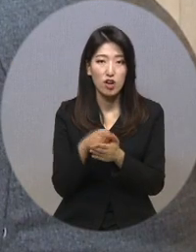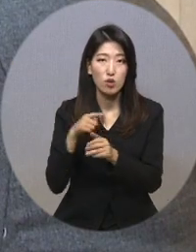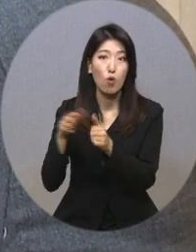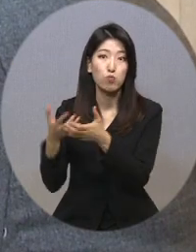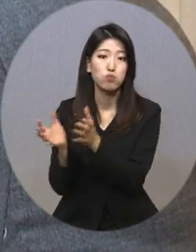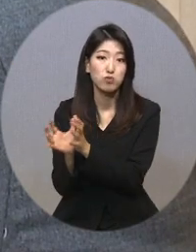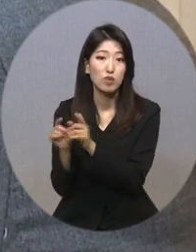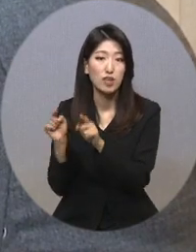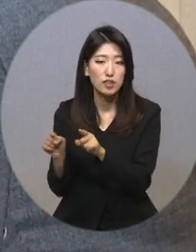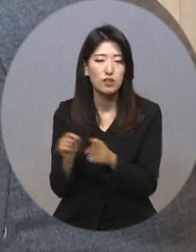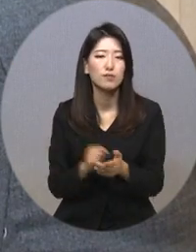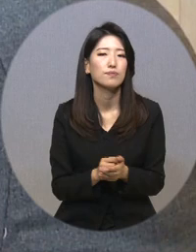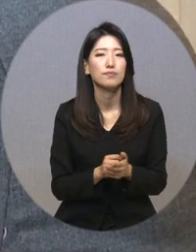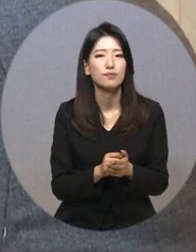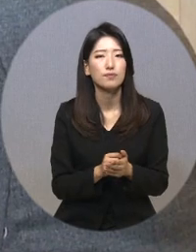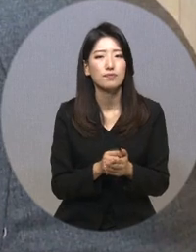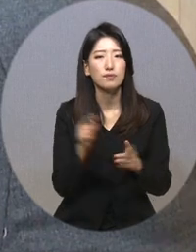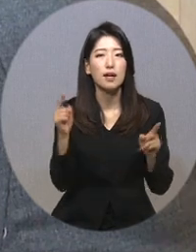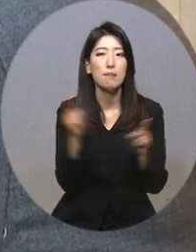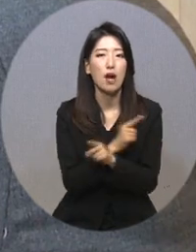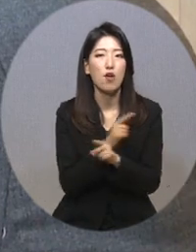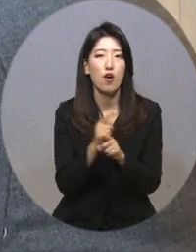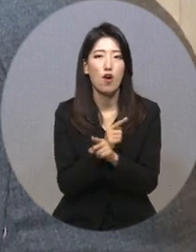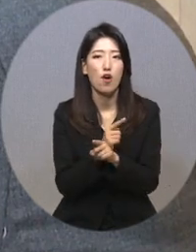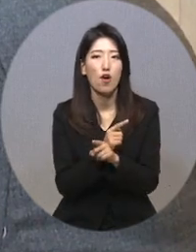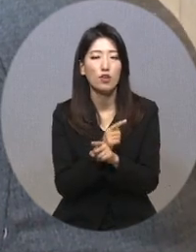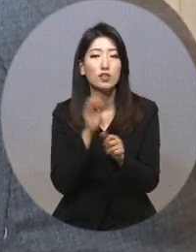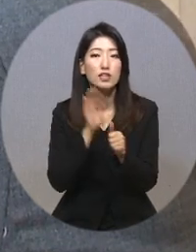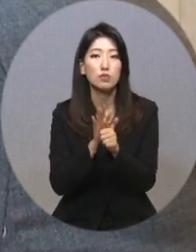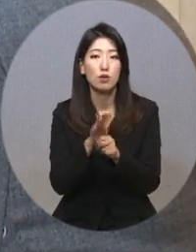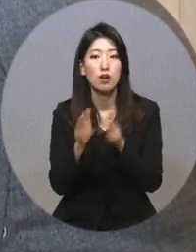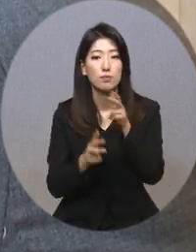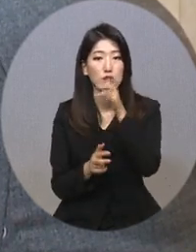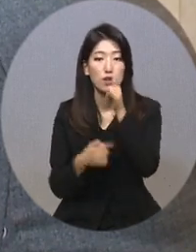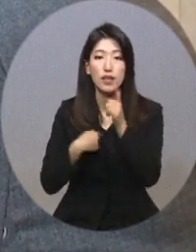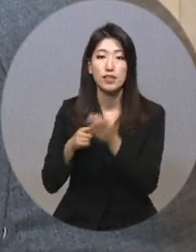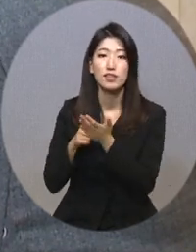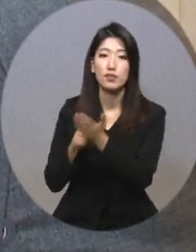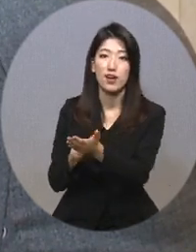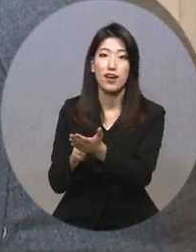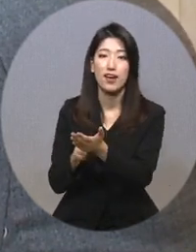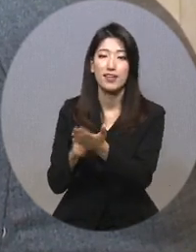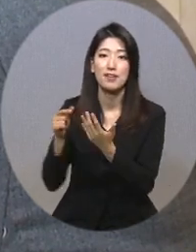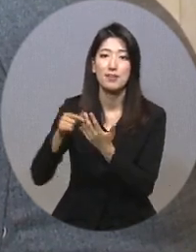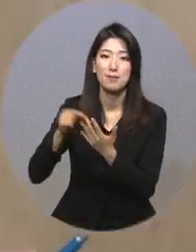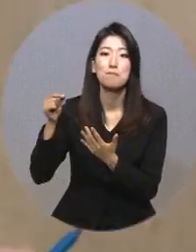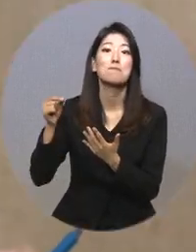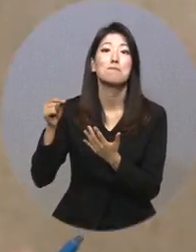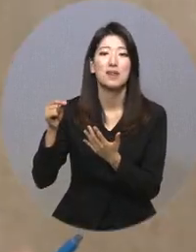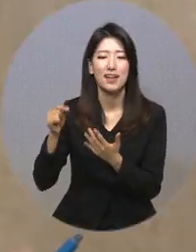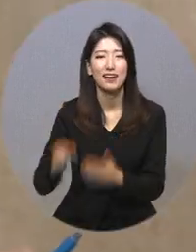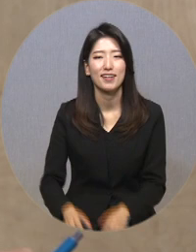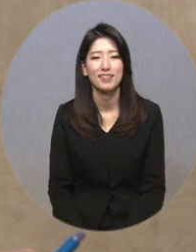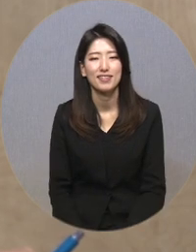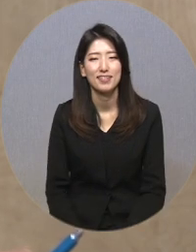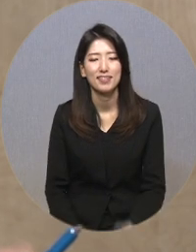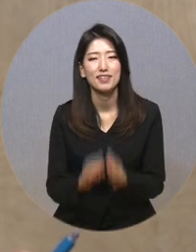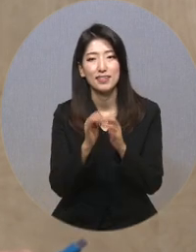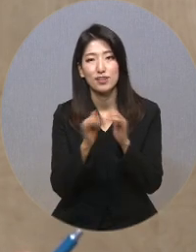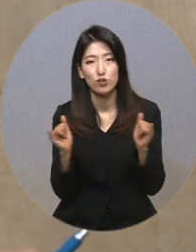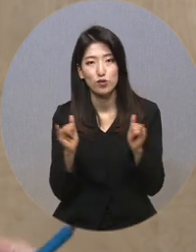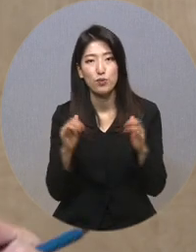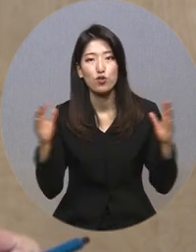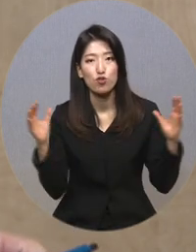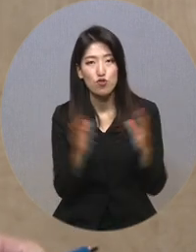것들을 개편해서 하라는 그 지원 사업이 있었습니다. 그때 저희가 지원해서 선정됨으로써 휴먼 융합학부는